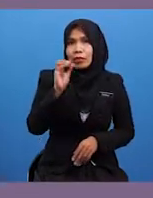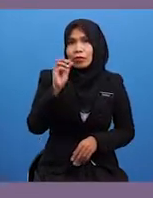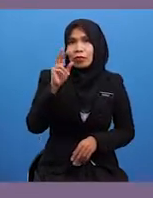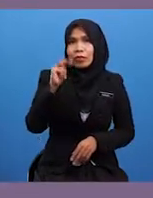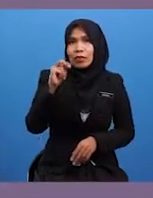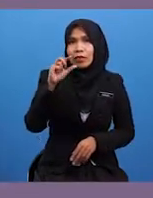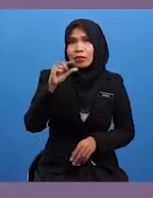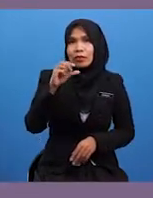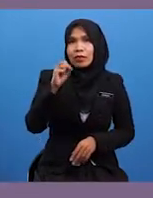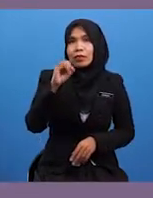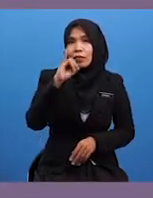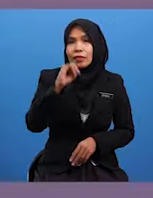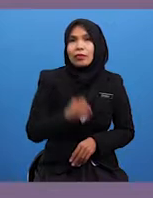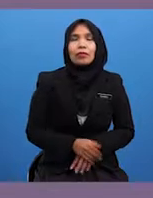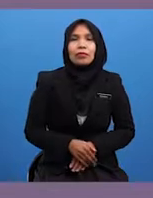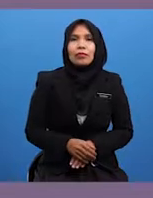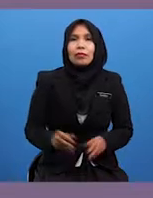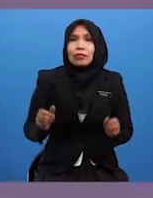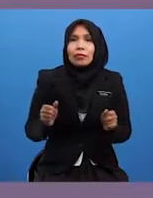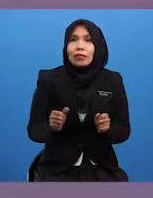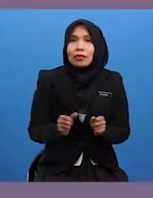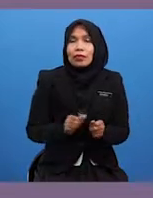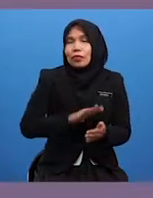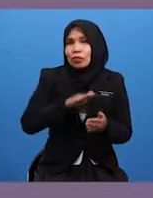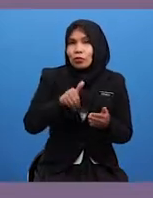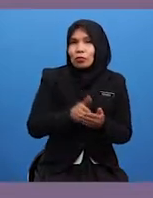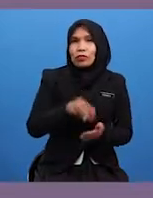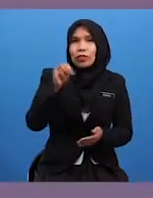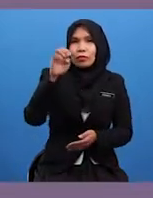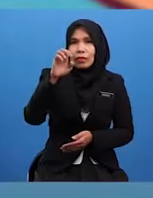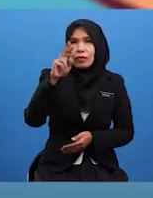berbanding dengan litar B hanya untuk 1 mentol sahaja.